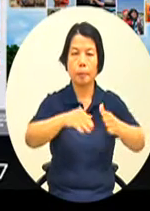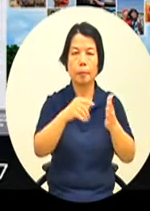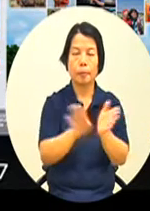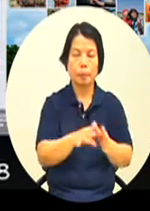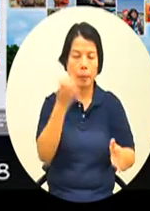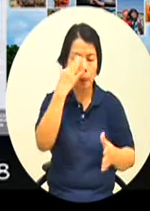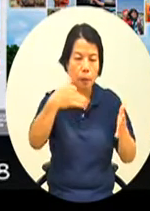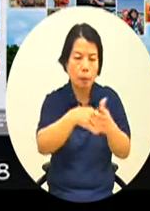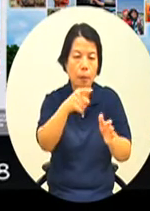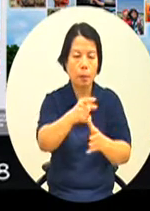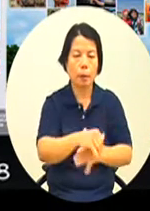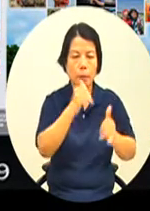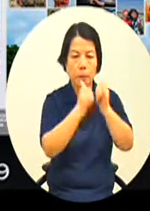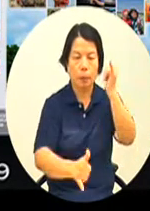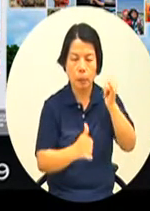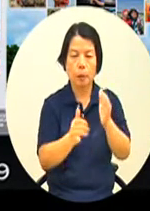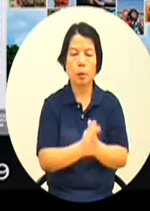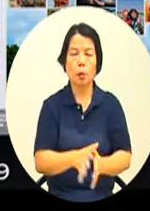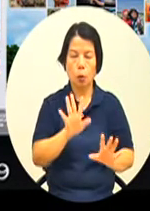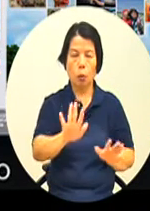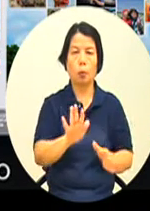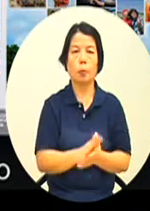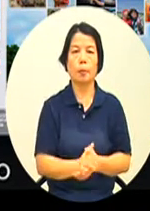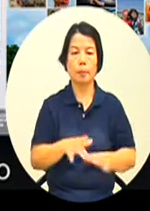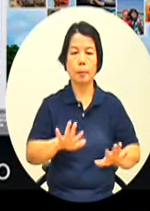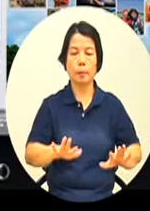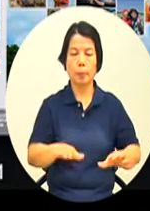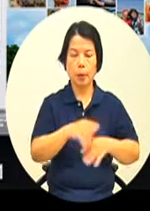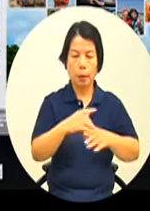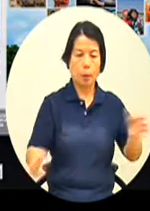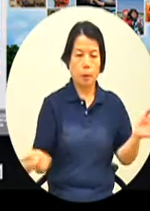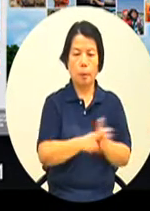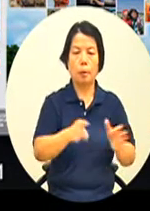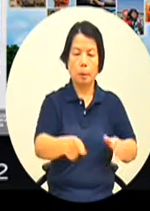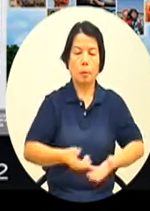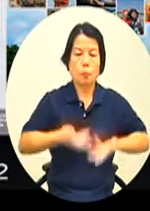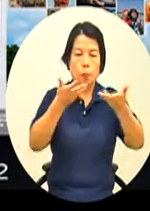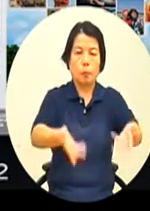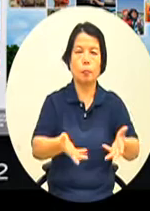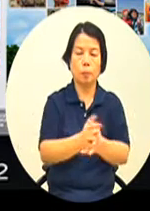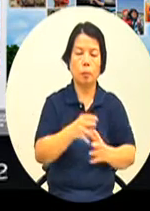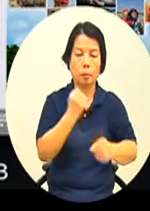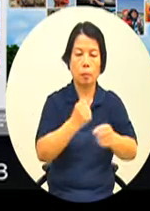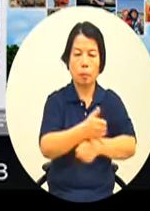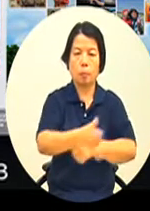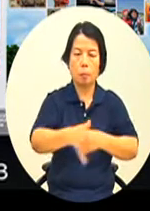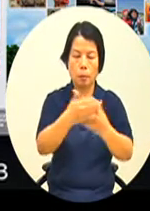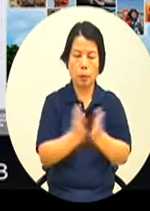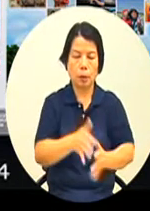们的故事专题报道择业哈，让我们这个一生奉献公务基层的同仁哈，他